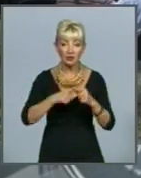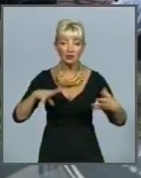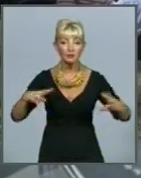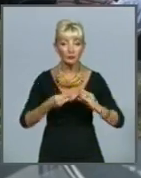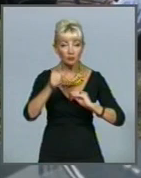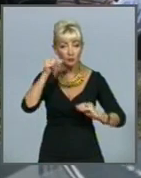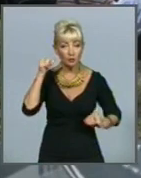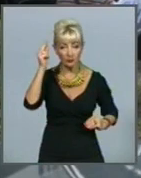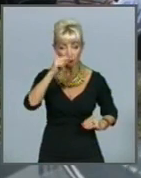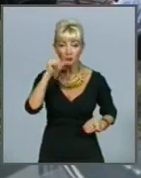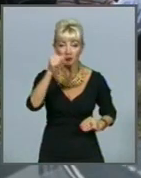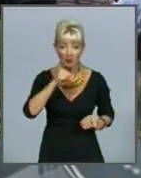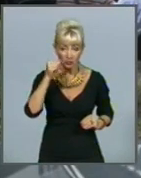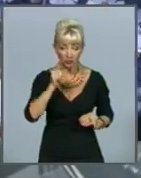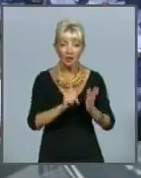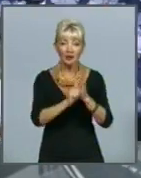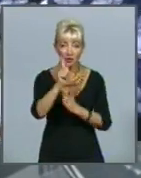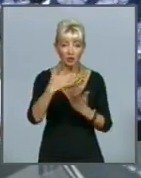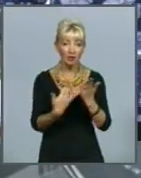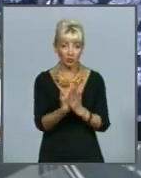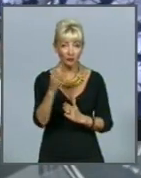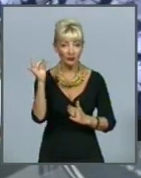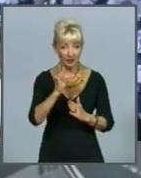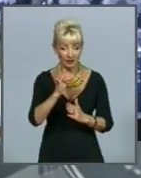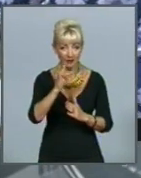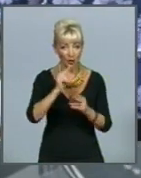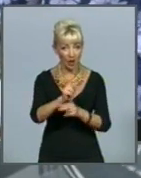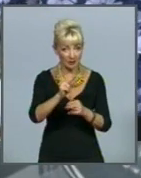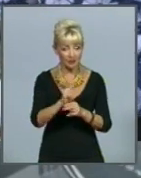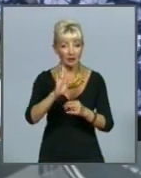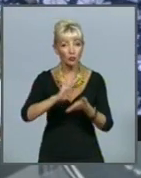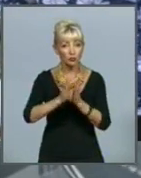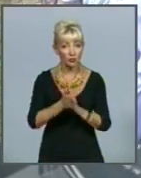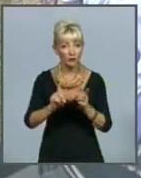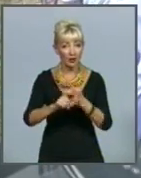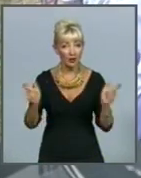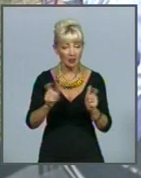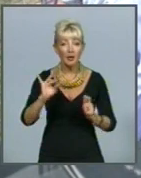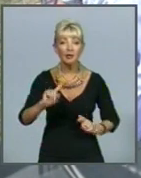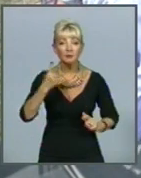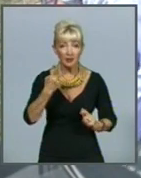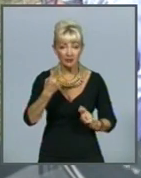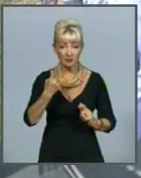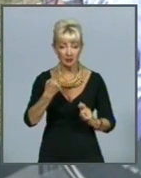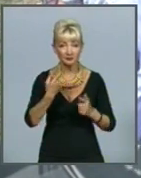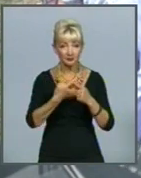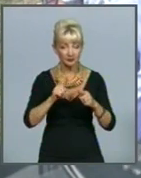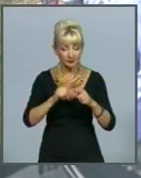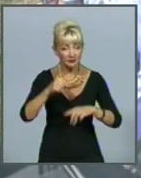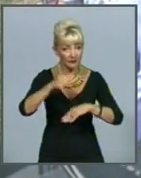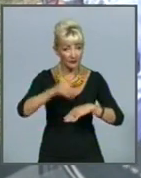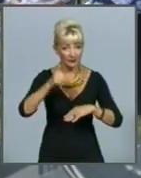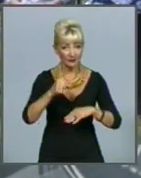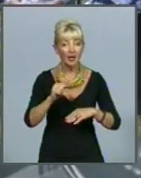року, початок нового та освіта в умовах пандемії. І першими вихід з карантину на собі відчули дошкільні заклади